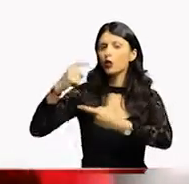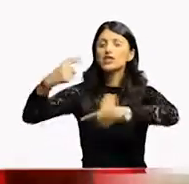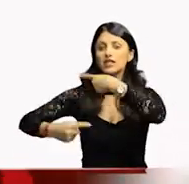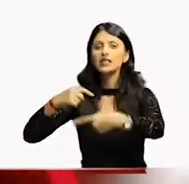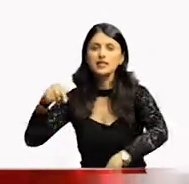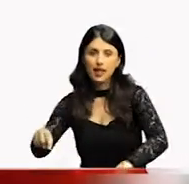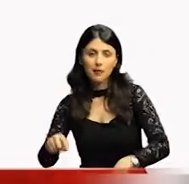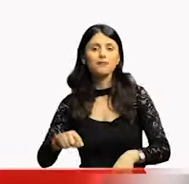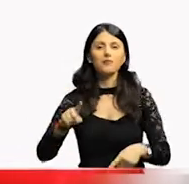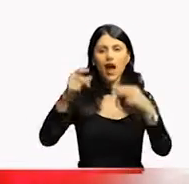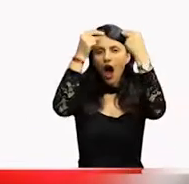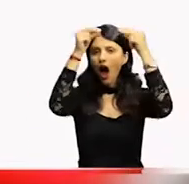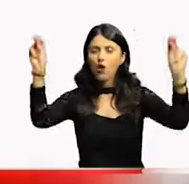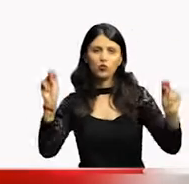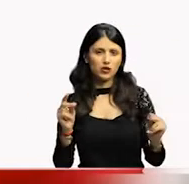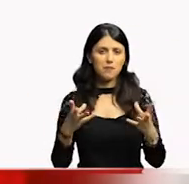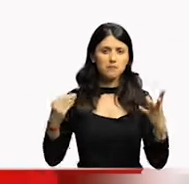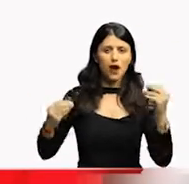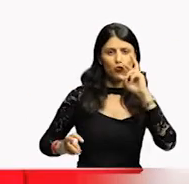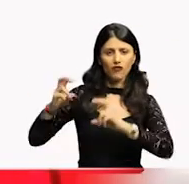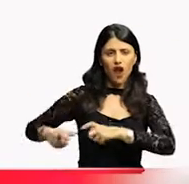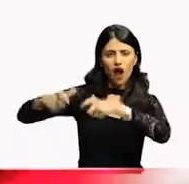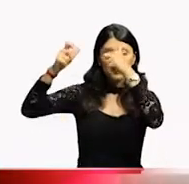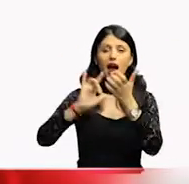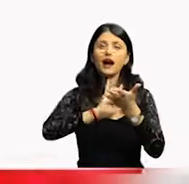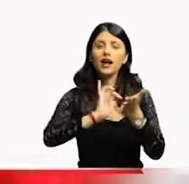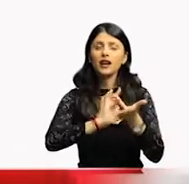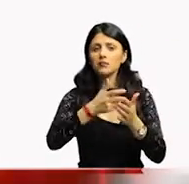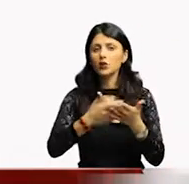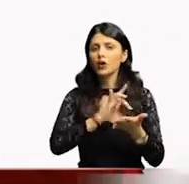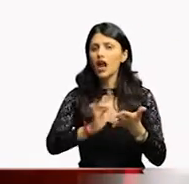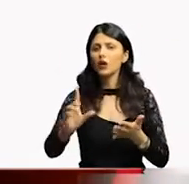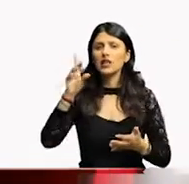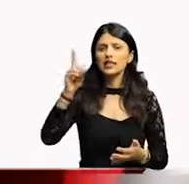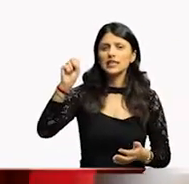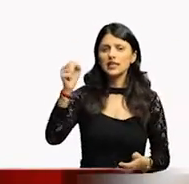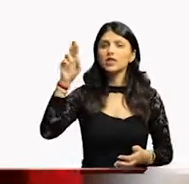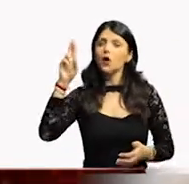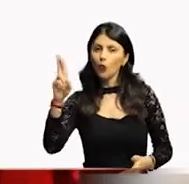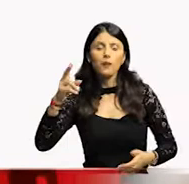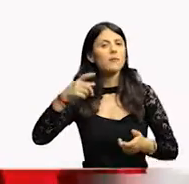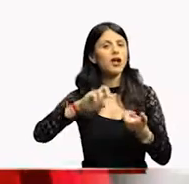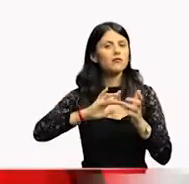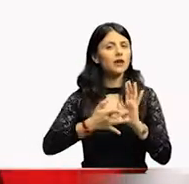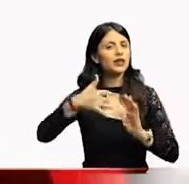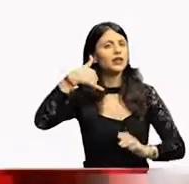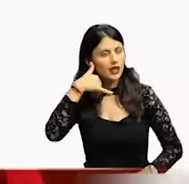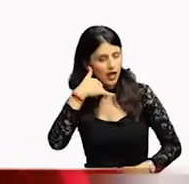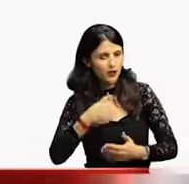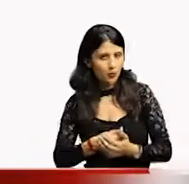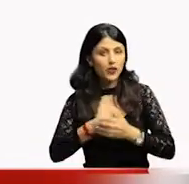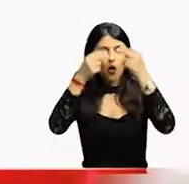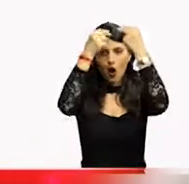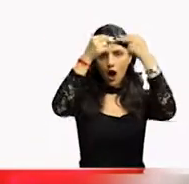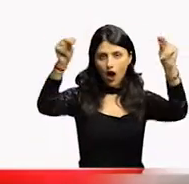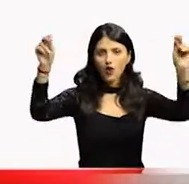orar 10-12, vor fi transmise mesaje către locuitorii municipiului Rădăuți. Vineri vor primi mesaje test alertă